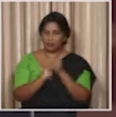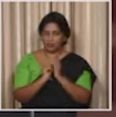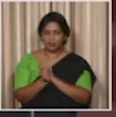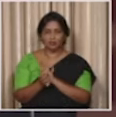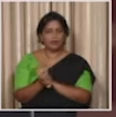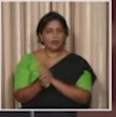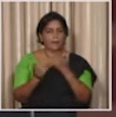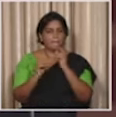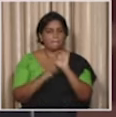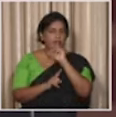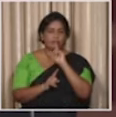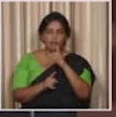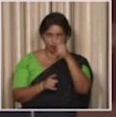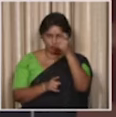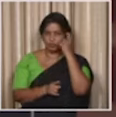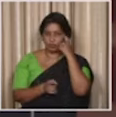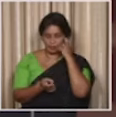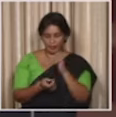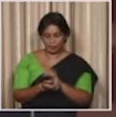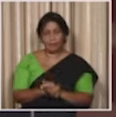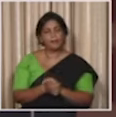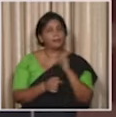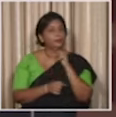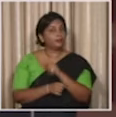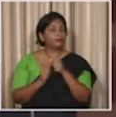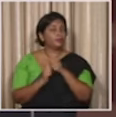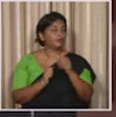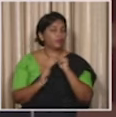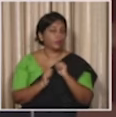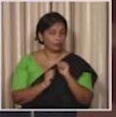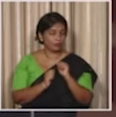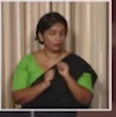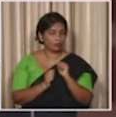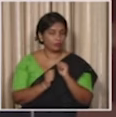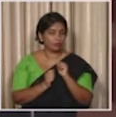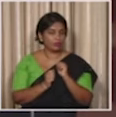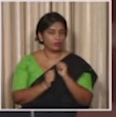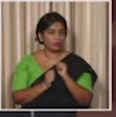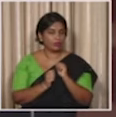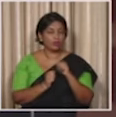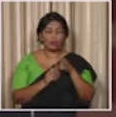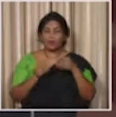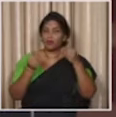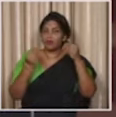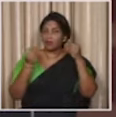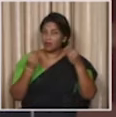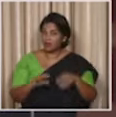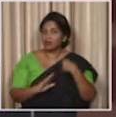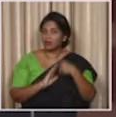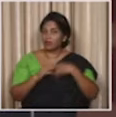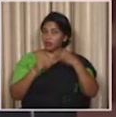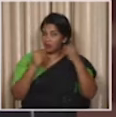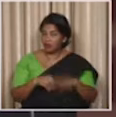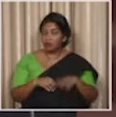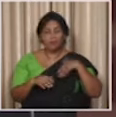කවුරුවත් කිව්වේ නැහැ පුතුමා දන්නවනේ. දැන් මේගොල්ලෝ මොකද්ද කරලා තියෙන්නේ? මේ බංකුල රට බංකුවලත්